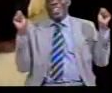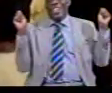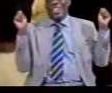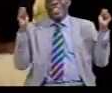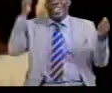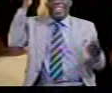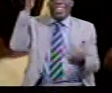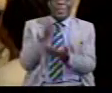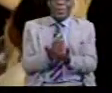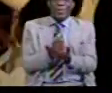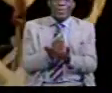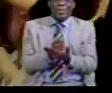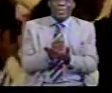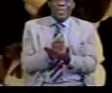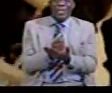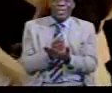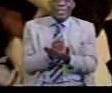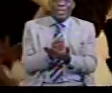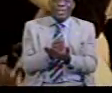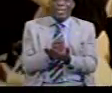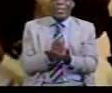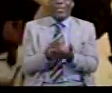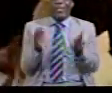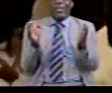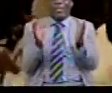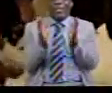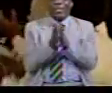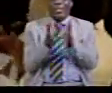Hallelujah! Give a mighty hand clap to the Lord Jesus.